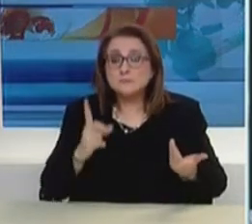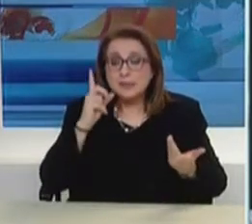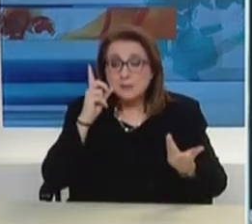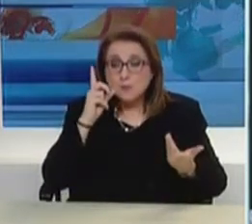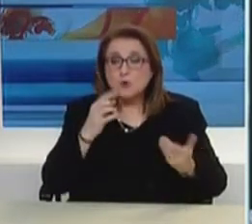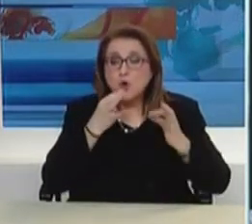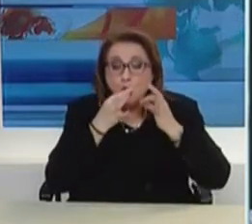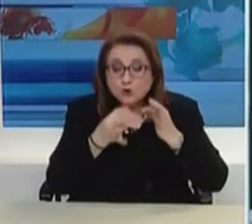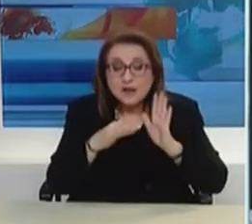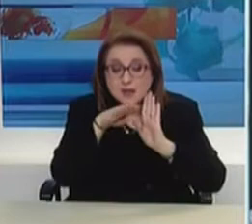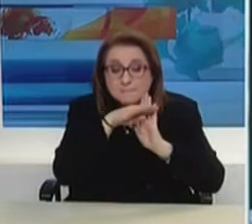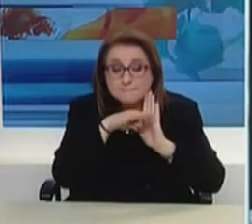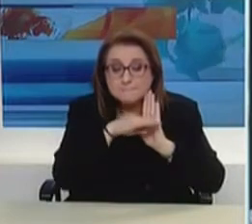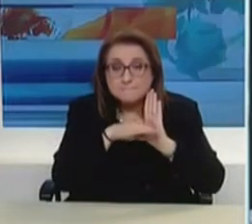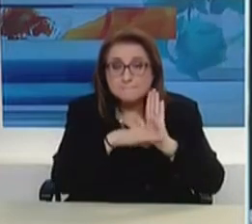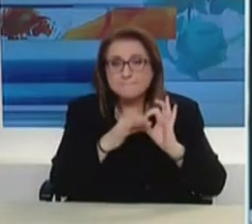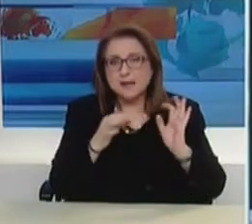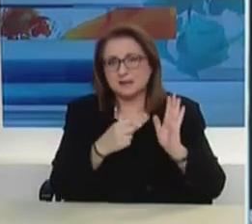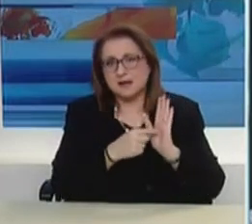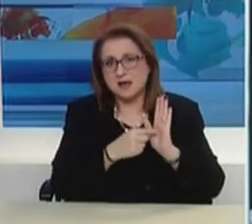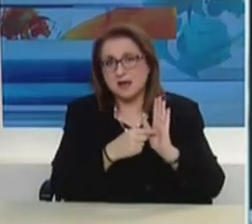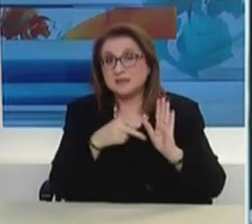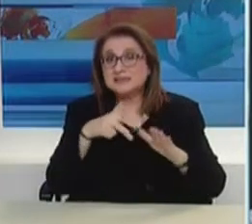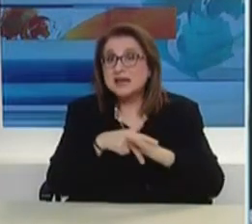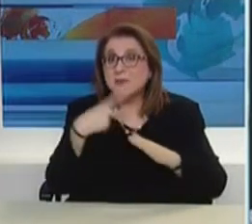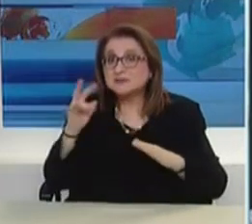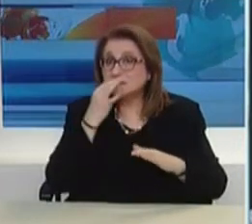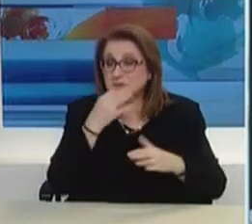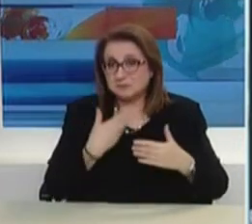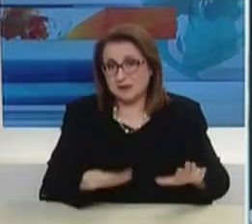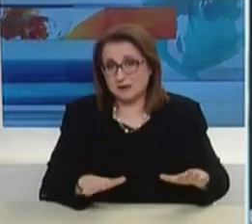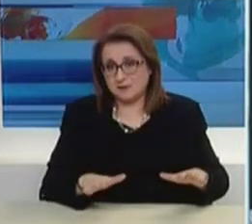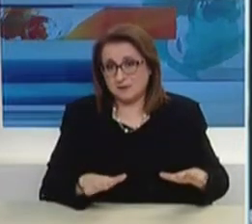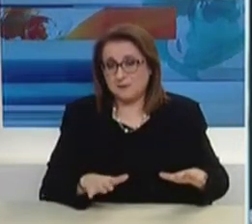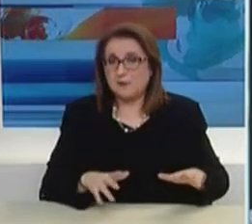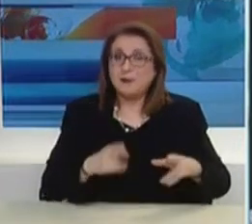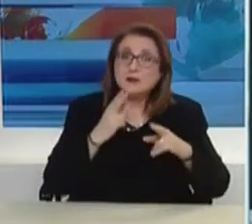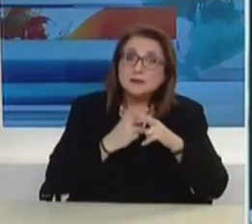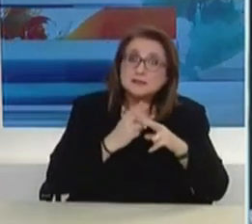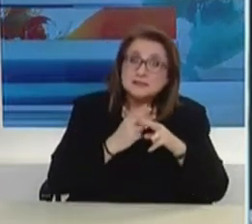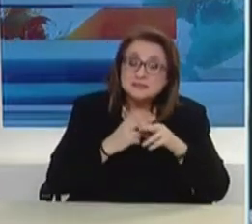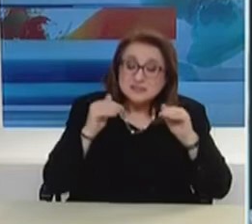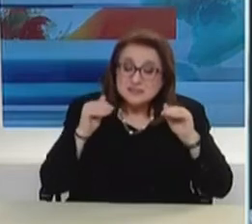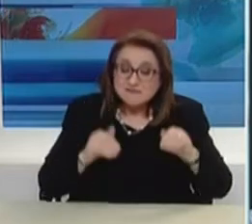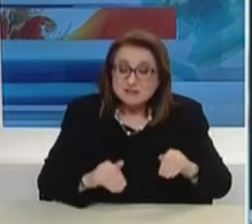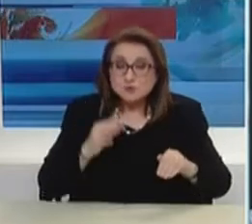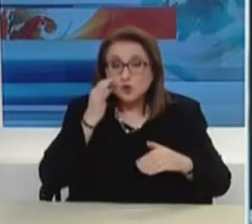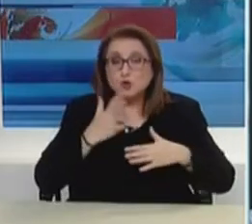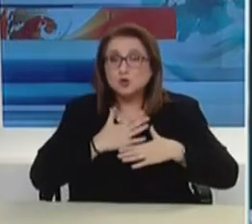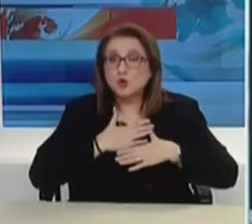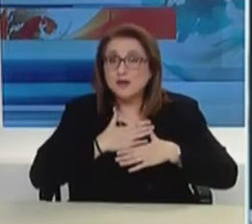προσήλωση στα μέτρα που έχουν ληφθεί, καθώς επίσης στην ανάγκη να σεβαστούμε τον εαυτό μας και